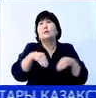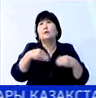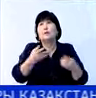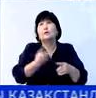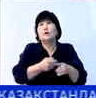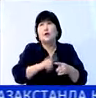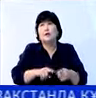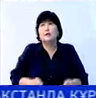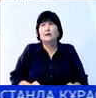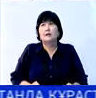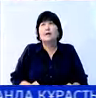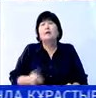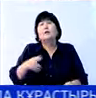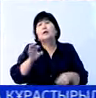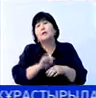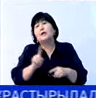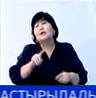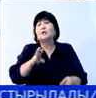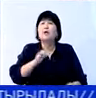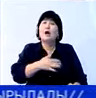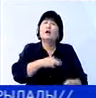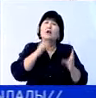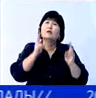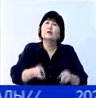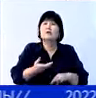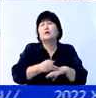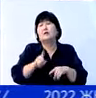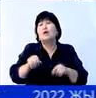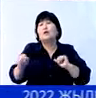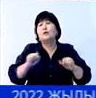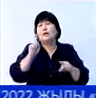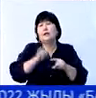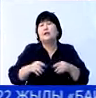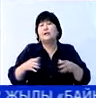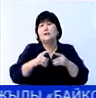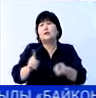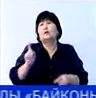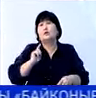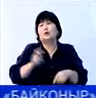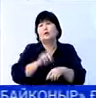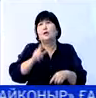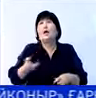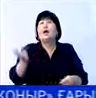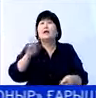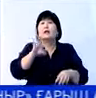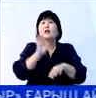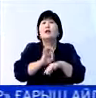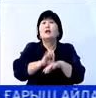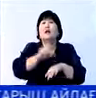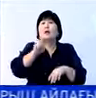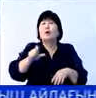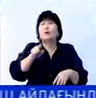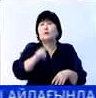Уже осы инфаркт миокарда, я там тяжелый травма болса, бригада шығып күтіп тұрады осы жерде. Сосын келген науқастар осы жерге